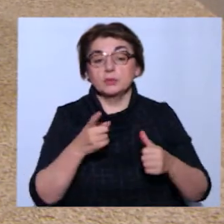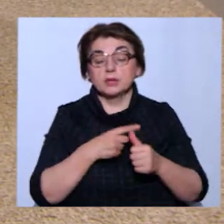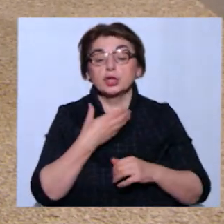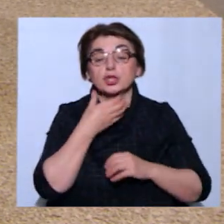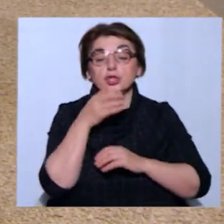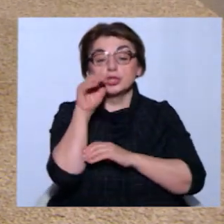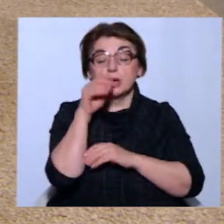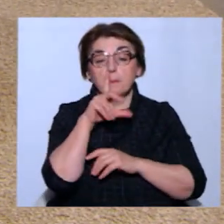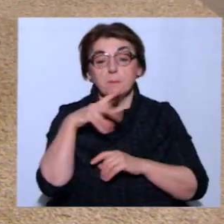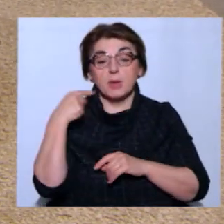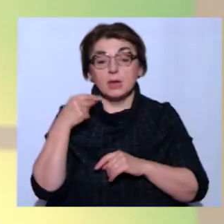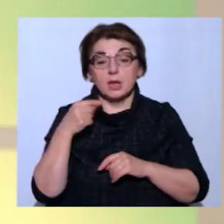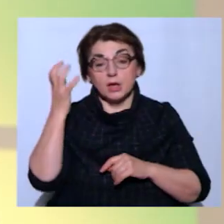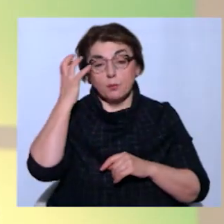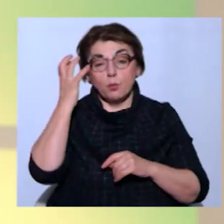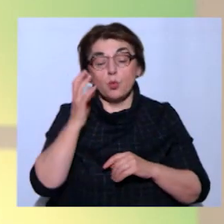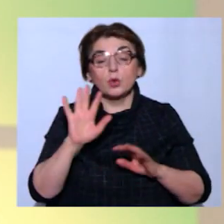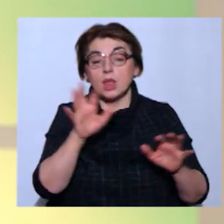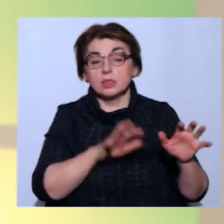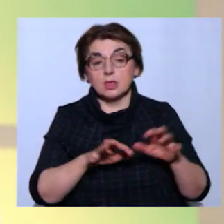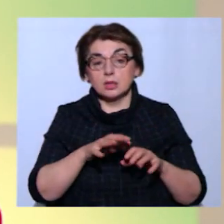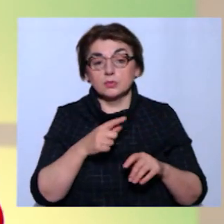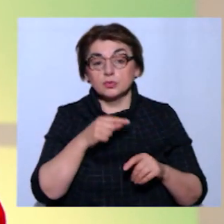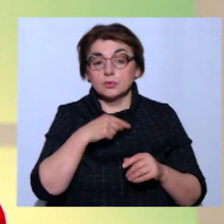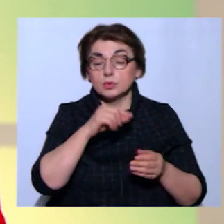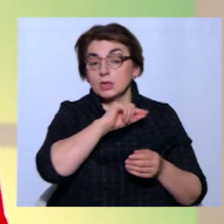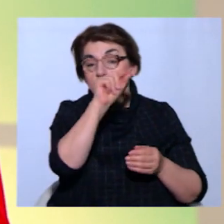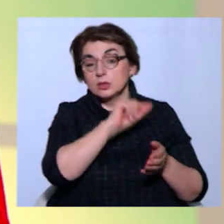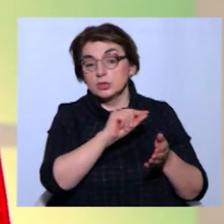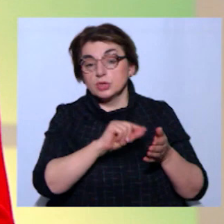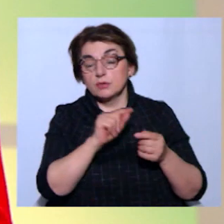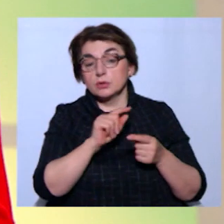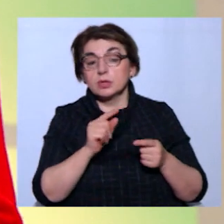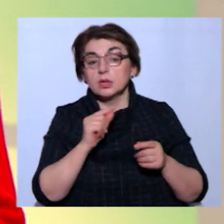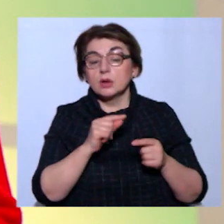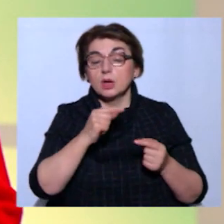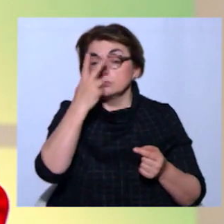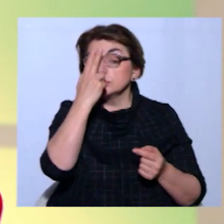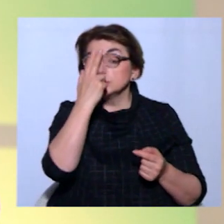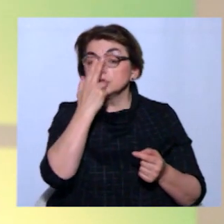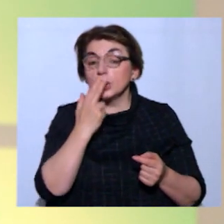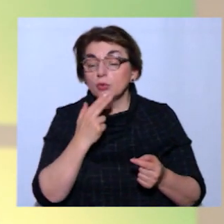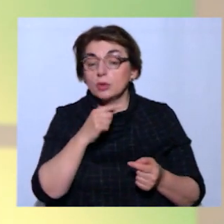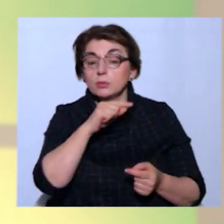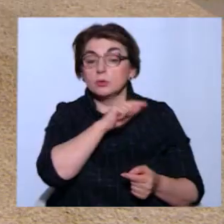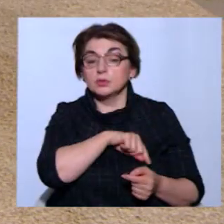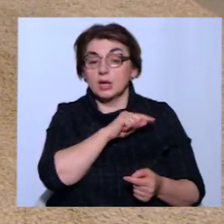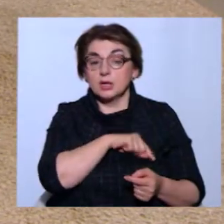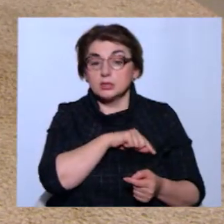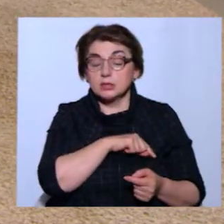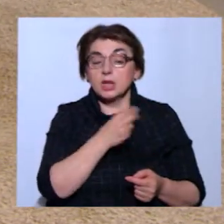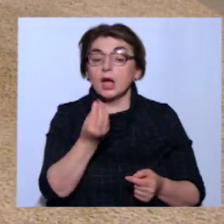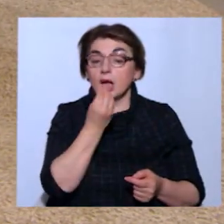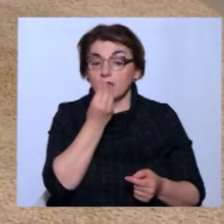ჟირაფი, მელა და მურატათვი. და ჩვენ უნდა შევავსოთ ახლა ეს ცხრილი. ჩავწეროთ შეგუებულობის ნიშანთვისება და